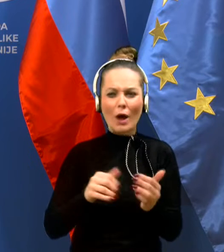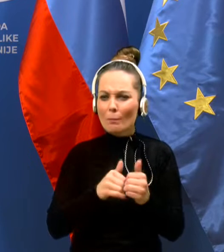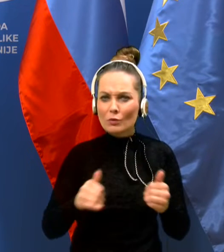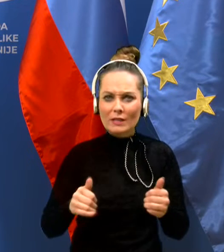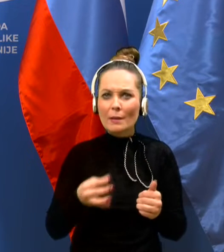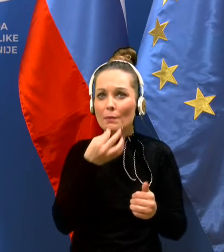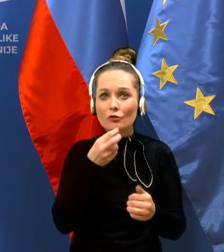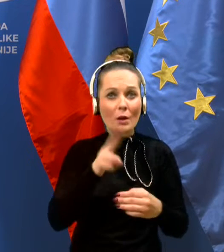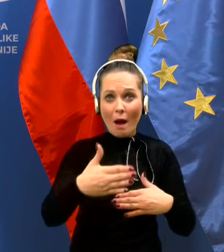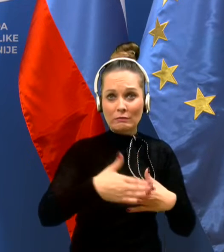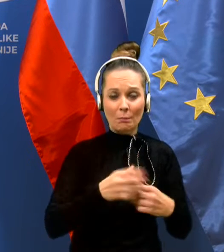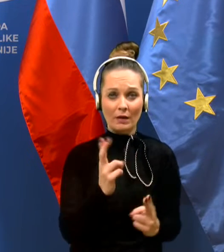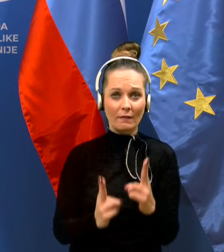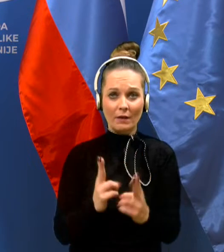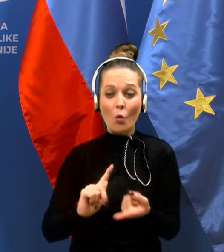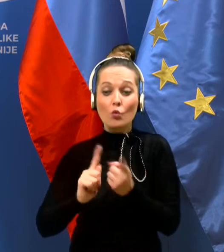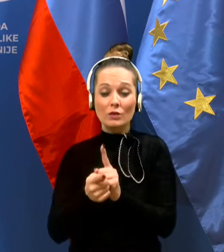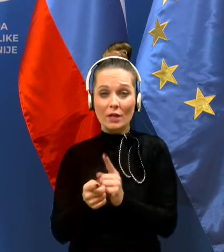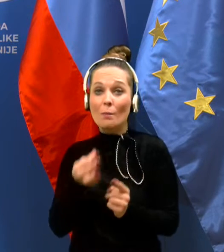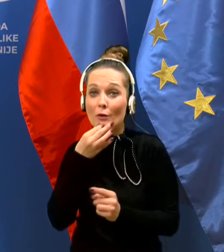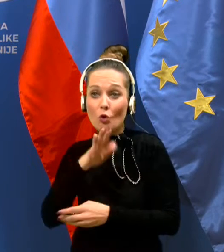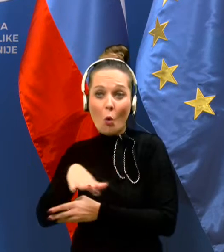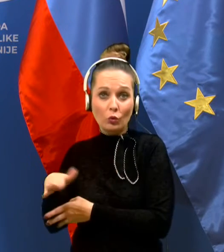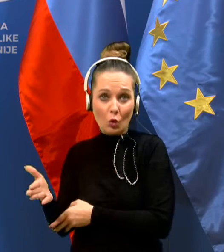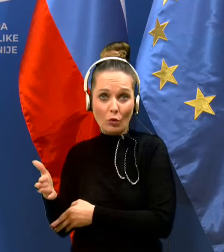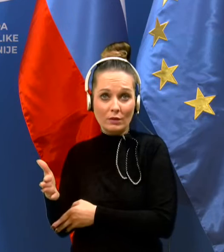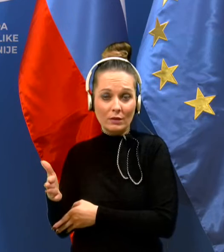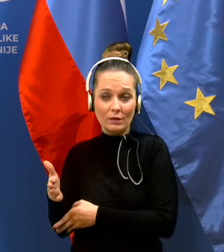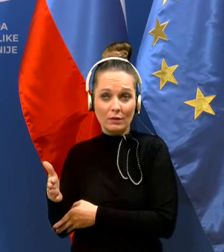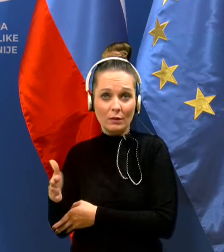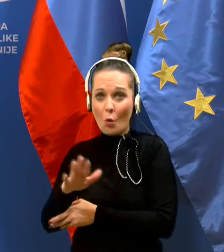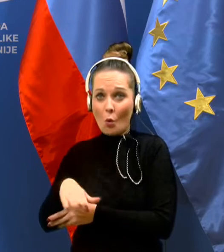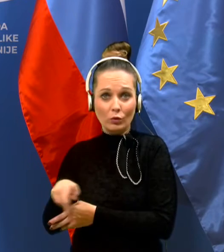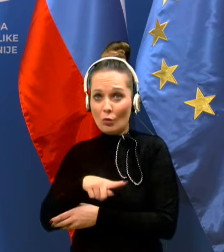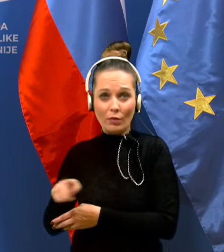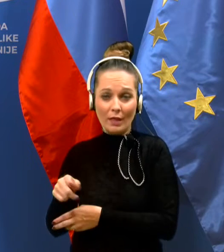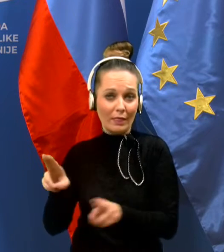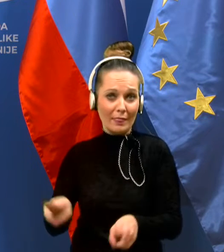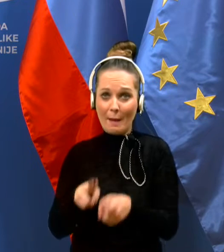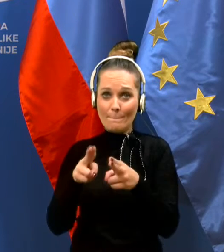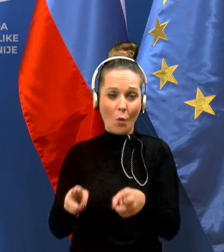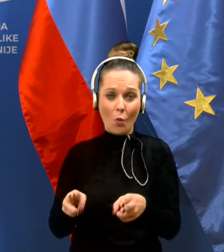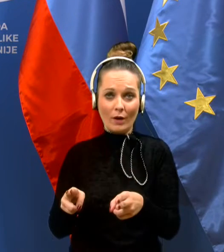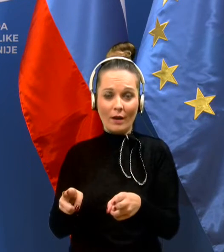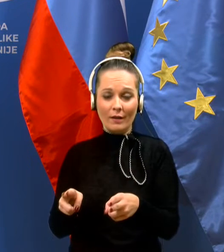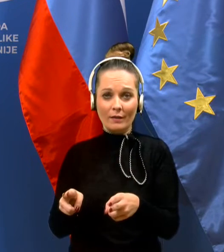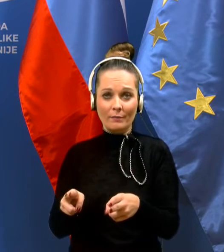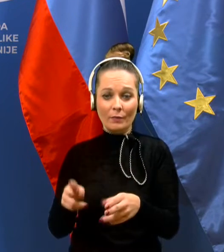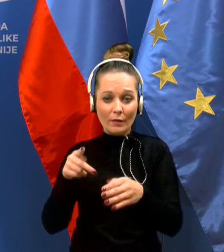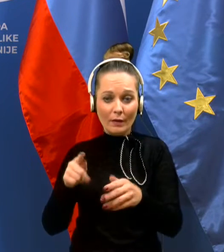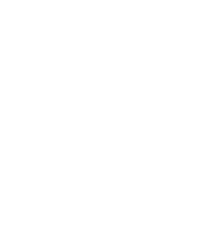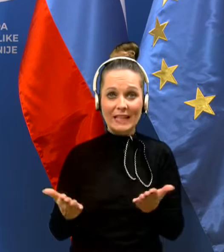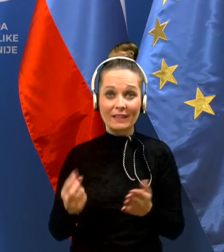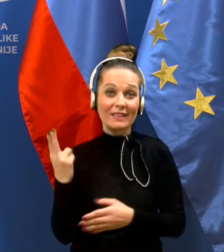gre za zaprtje vrtca, oziroma ker otroci ne morejo bivati